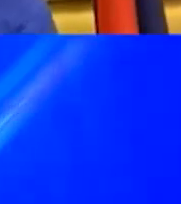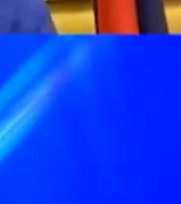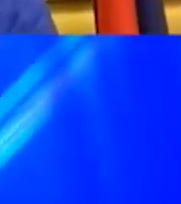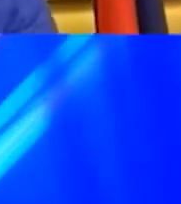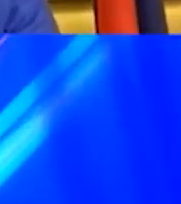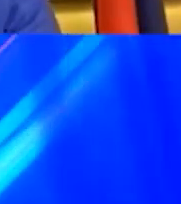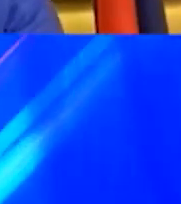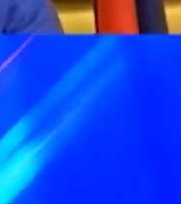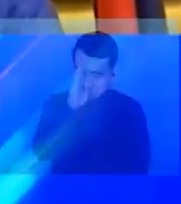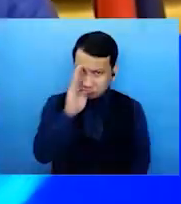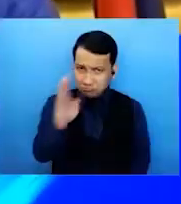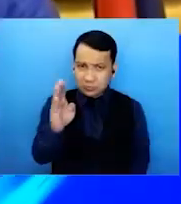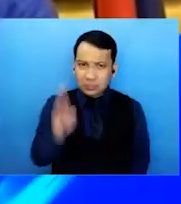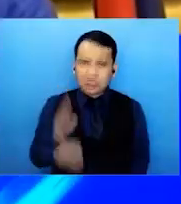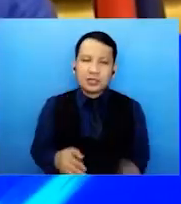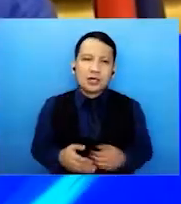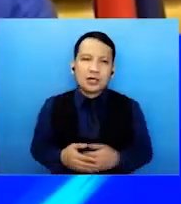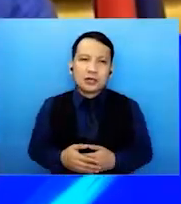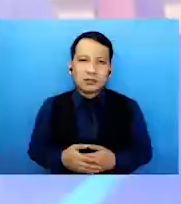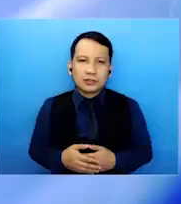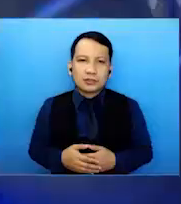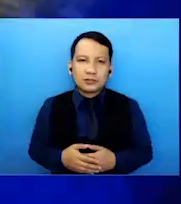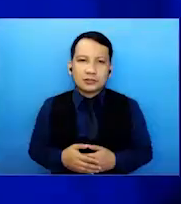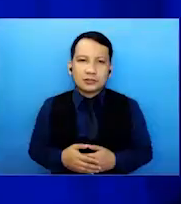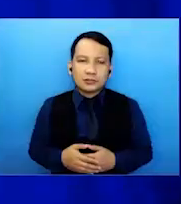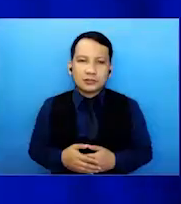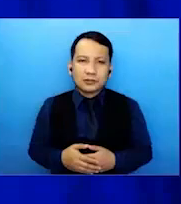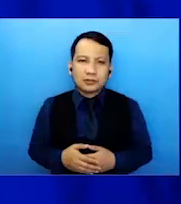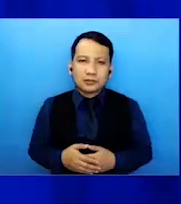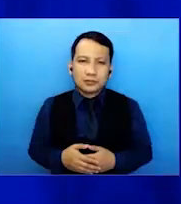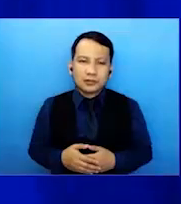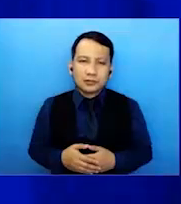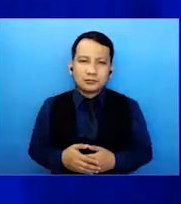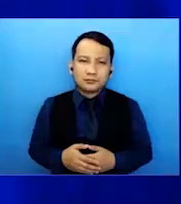Diretsang tanong, Senator Pacquiao.